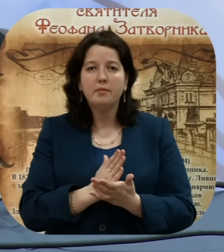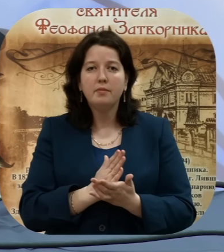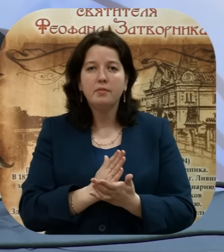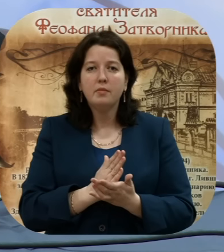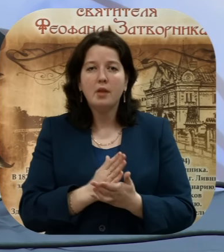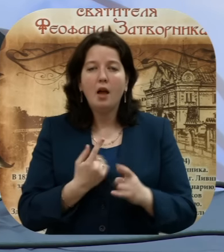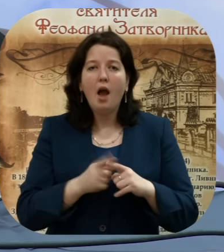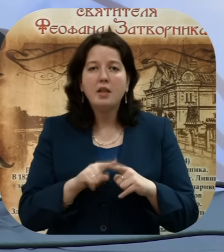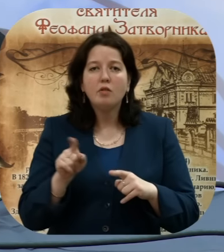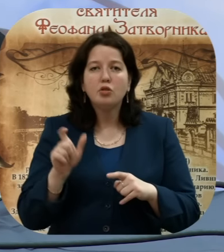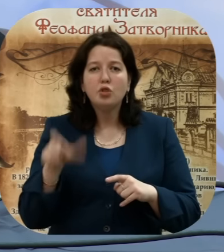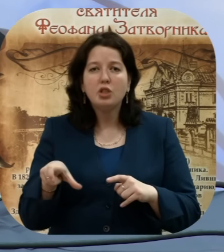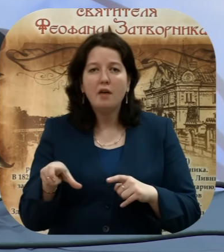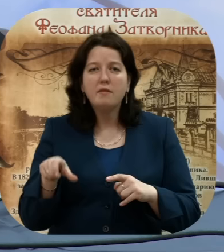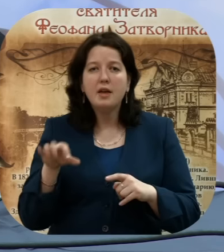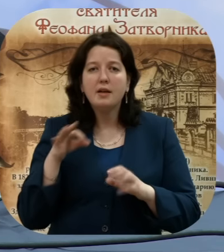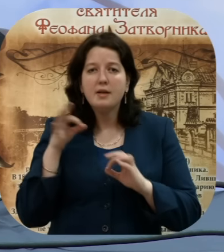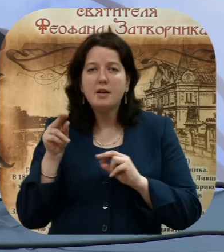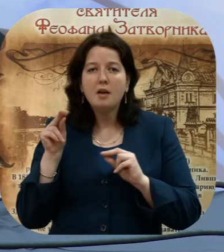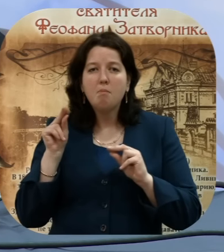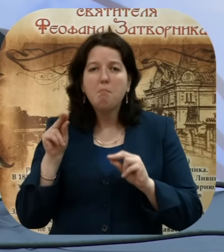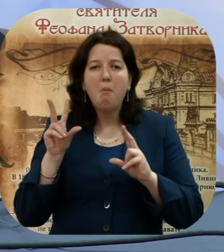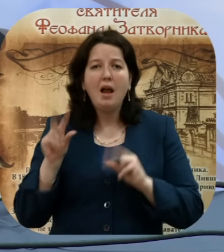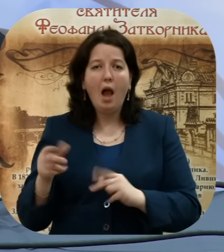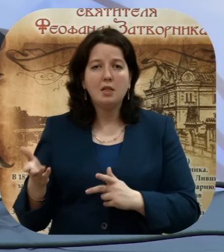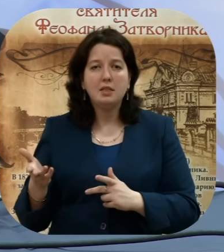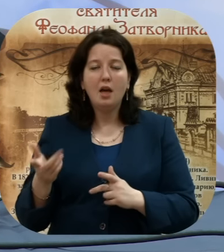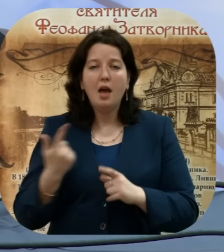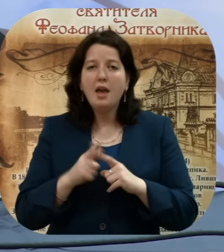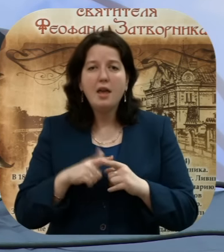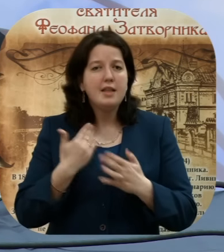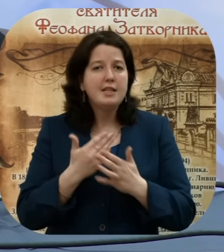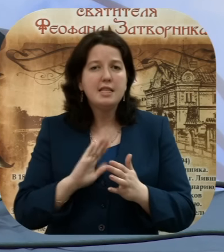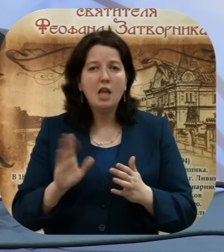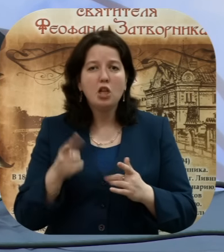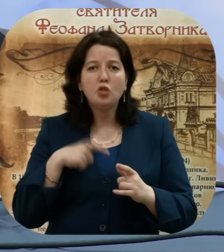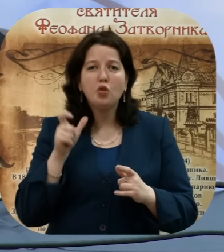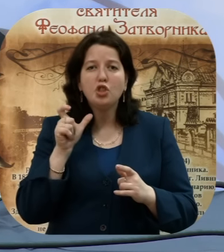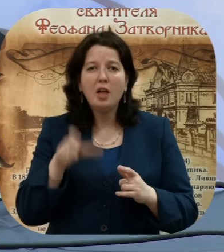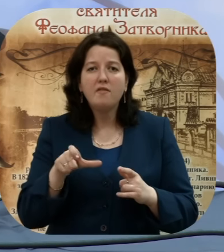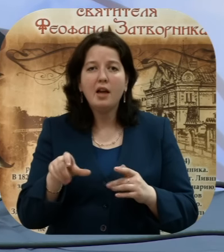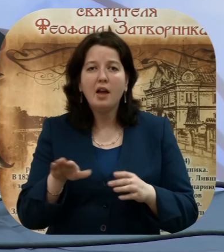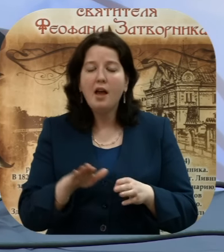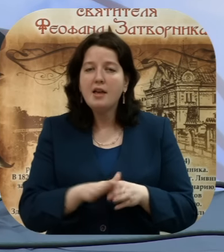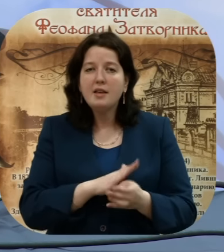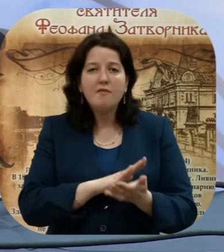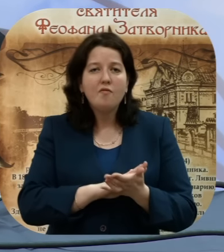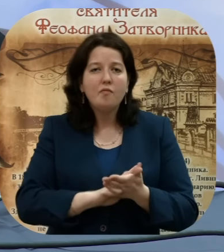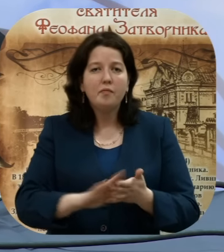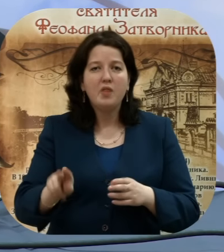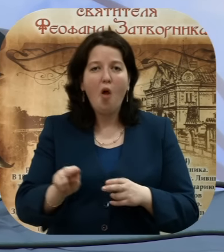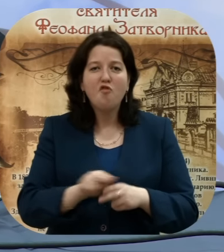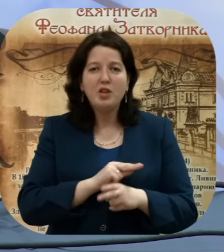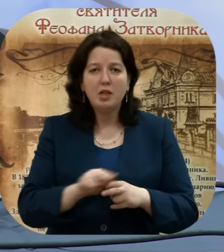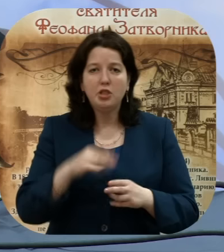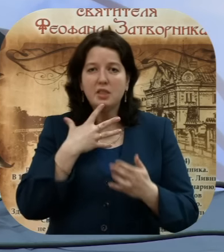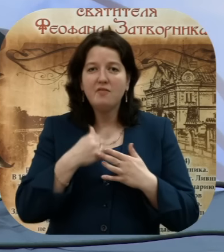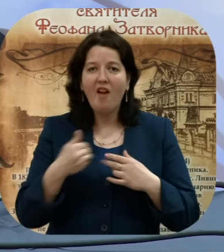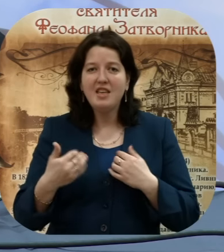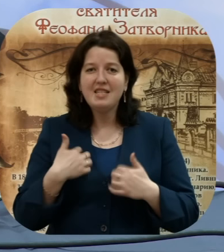От того, что я покаялся, это еще не значит, что я излечил эти свои страсти. Совсем еще